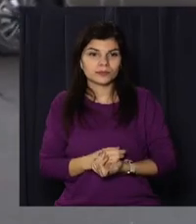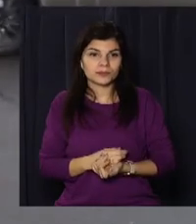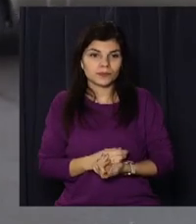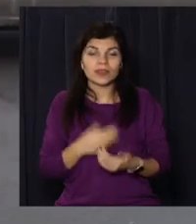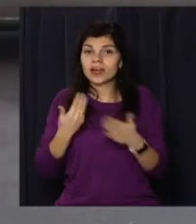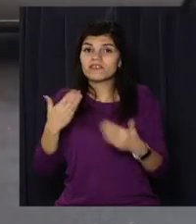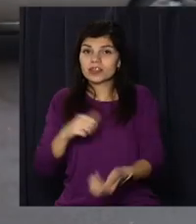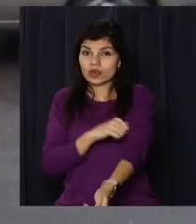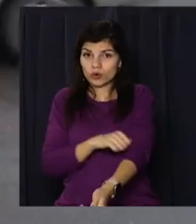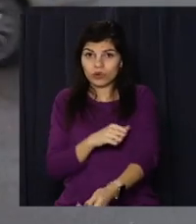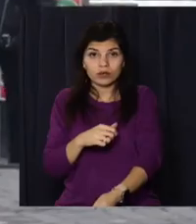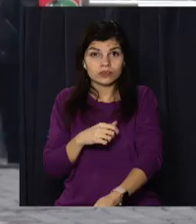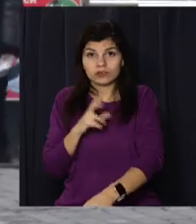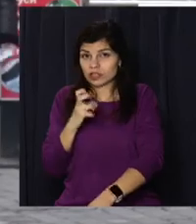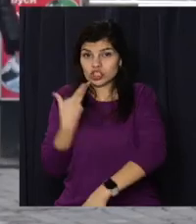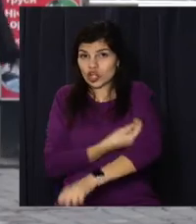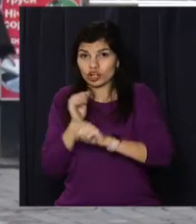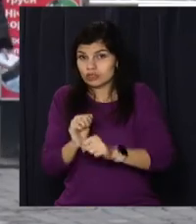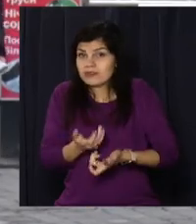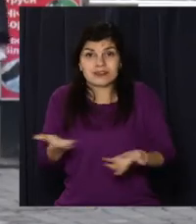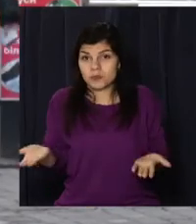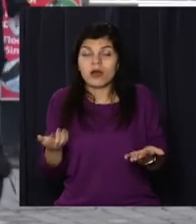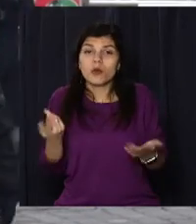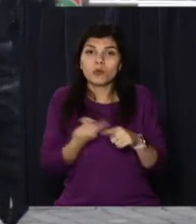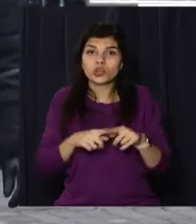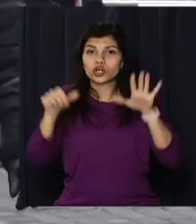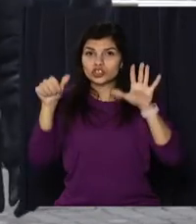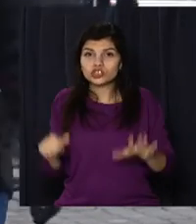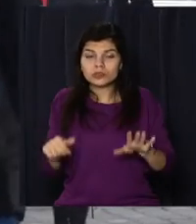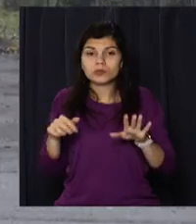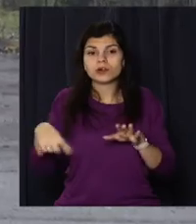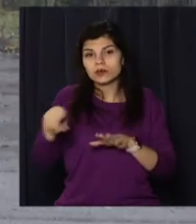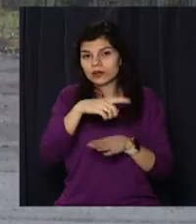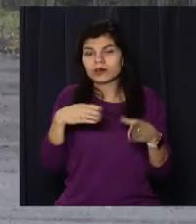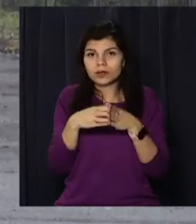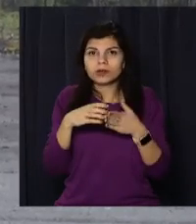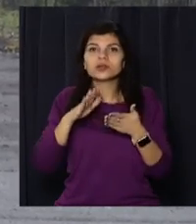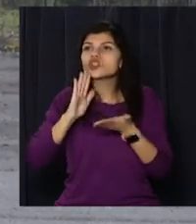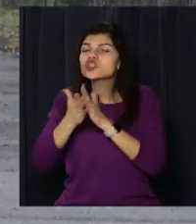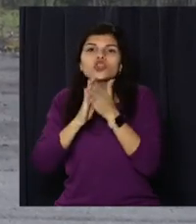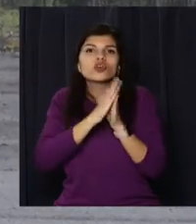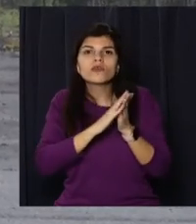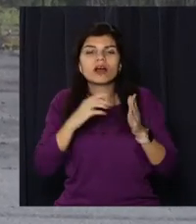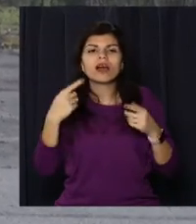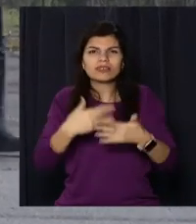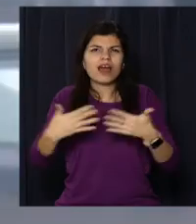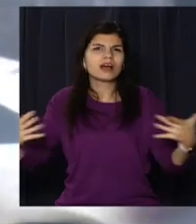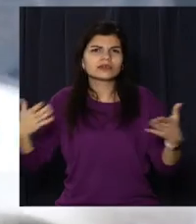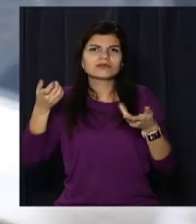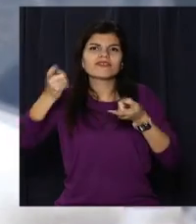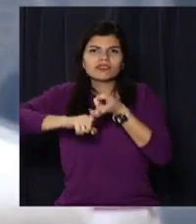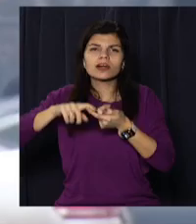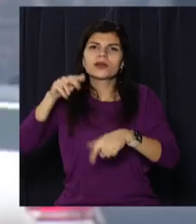Від наркотиків щеплення немає. Саме тому останні півроку обласна координаційна рада налагоджує комунікацію між різними структурами